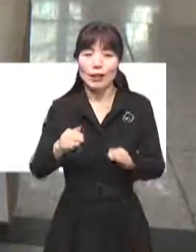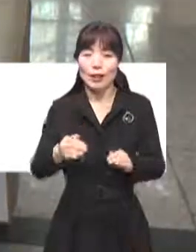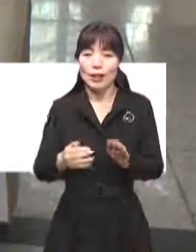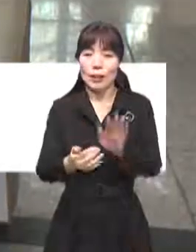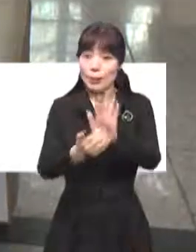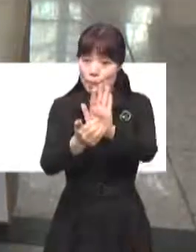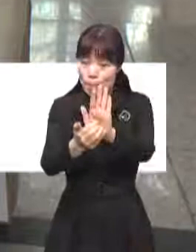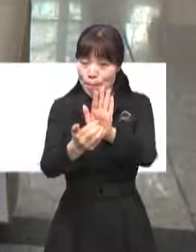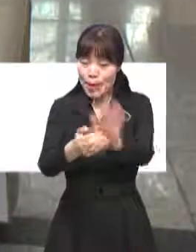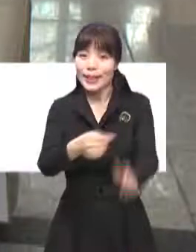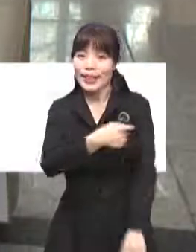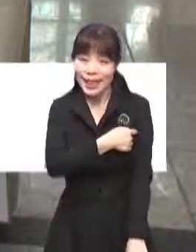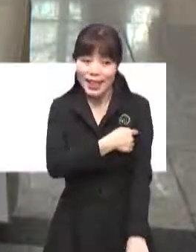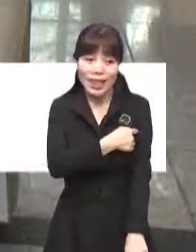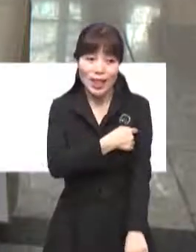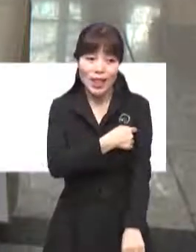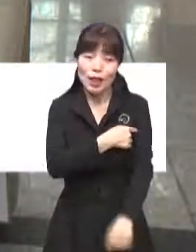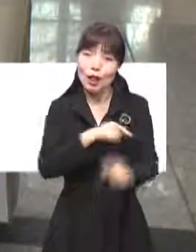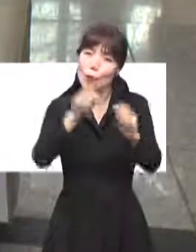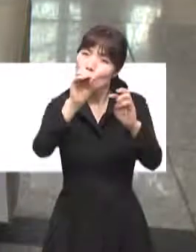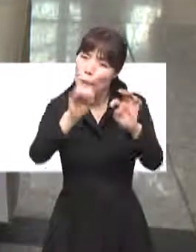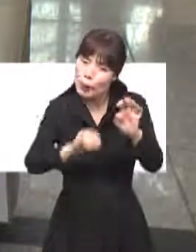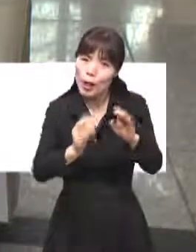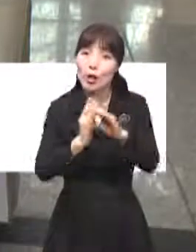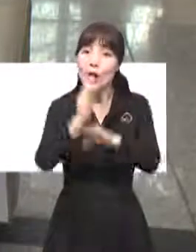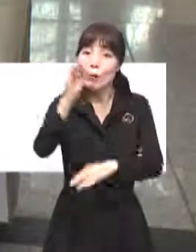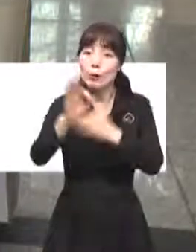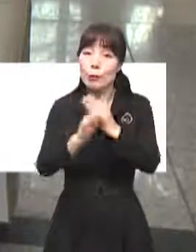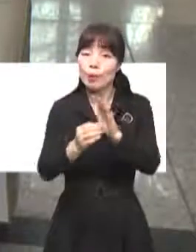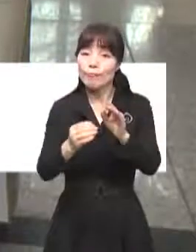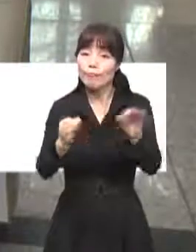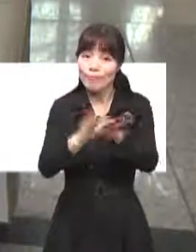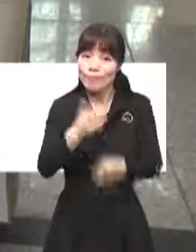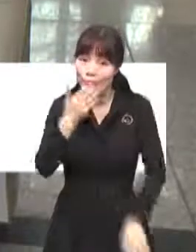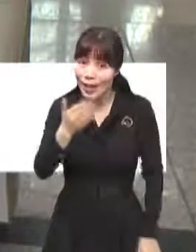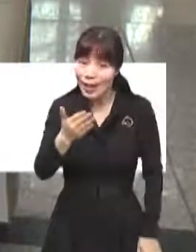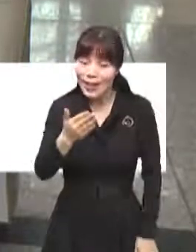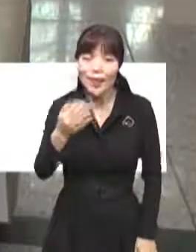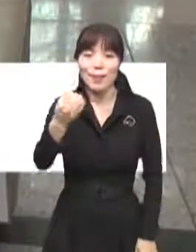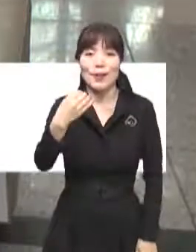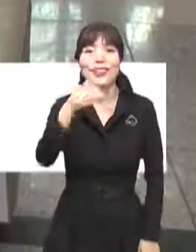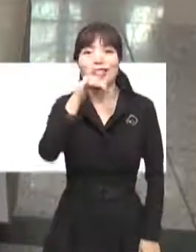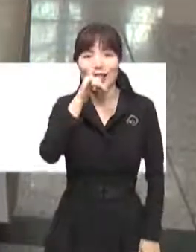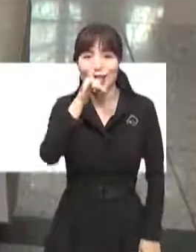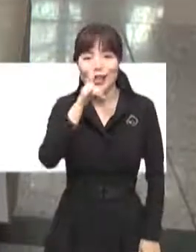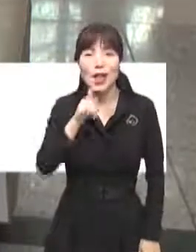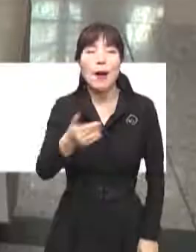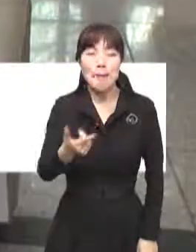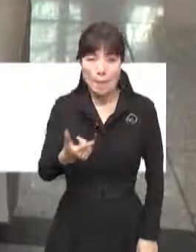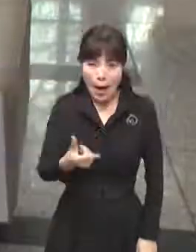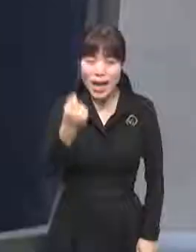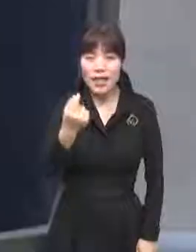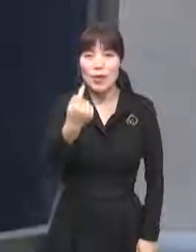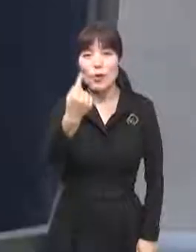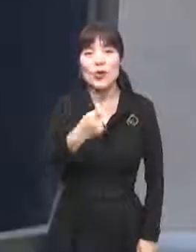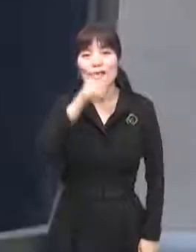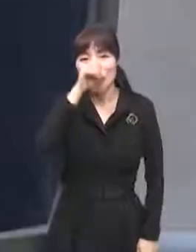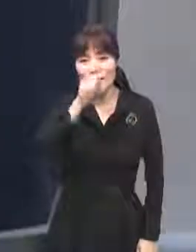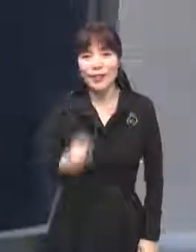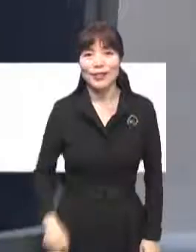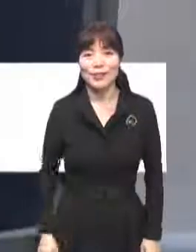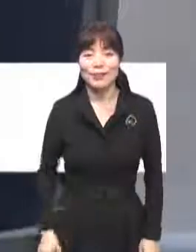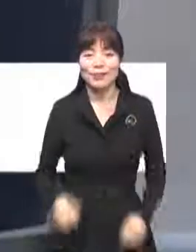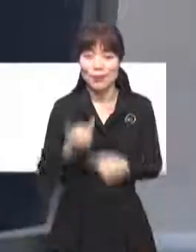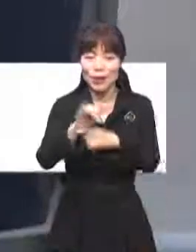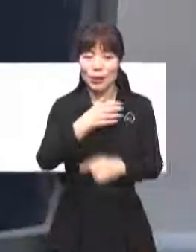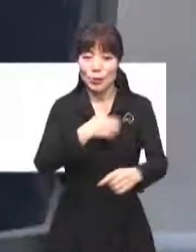접종자가 몇 후 뭐 넘으면 조금 그런 이야기가 있잖아요. 그런 거에 대해서 저는 그런 시대가 빨리 왔으면 좋겠어요. 이날